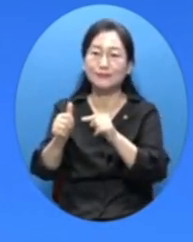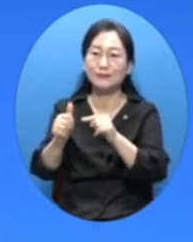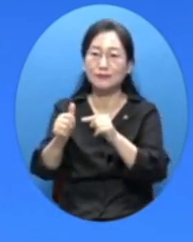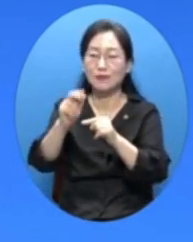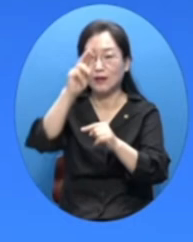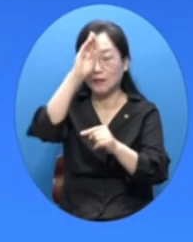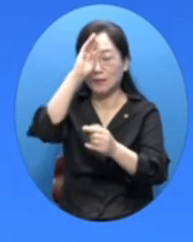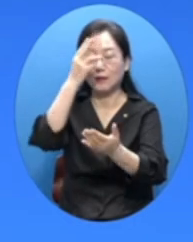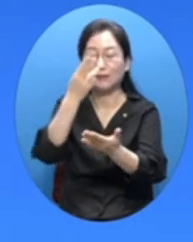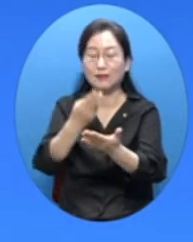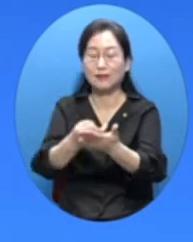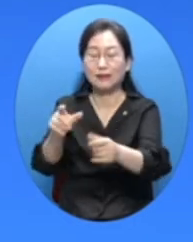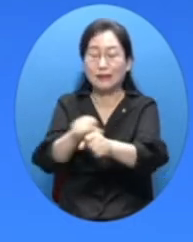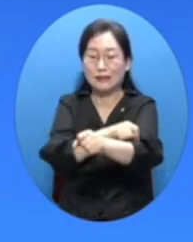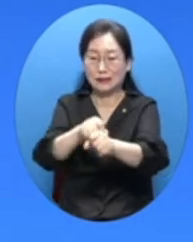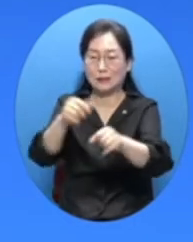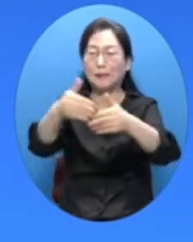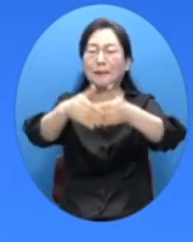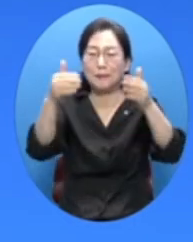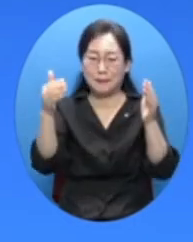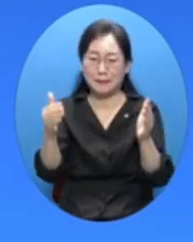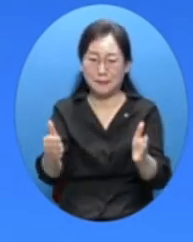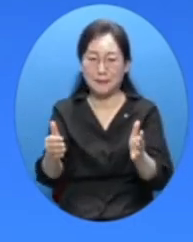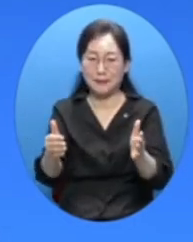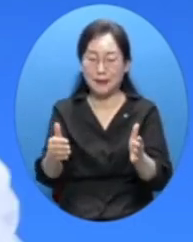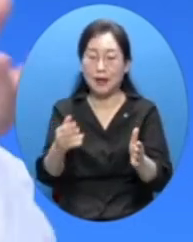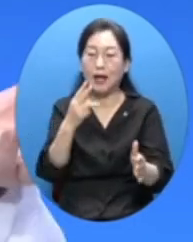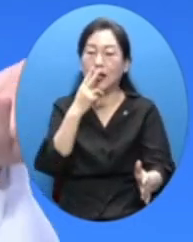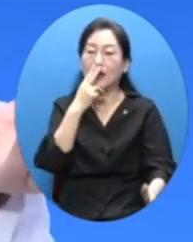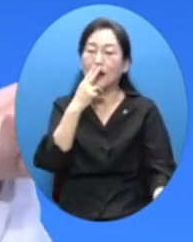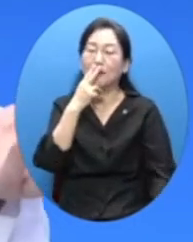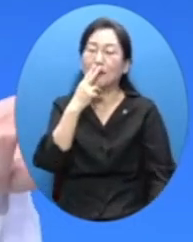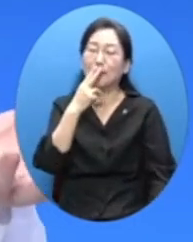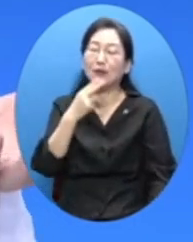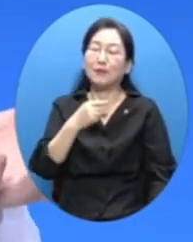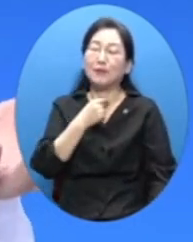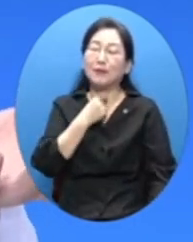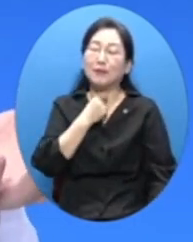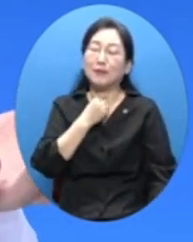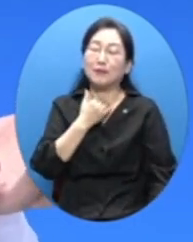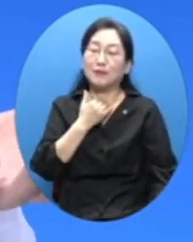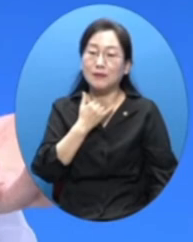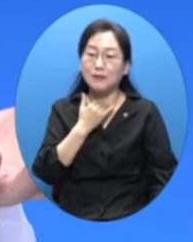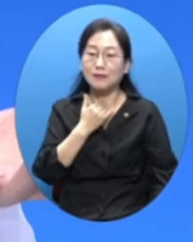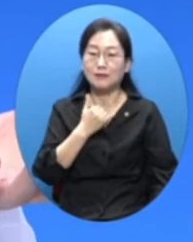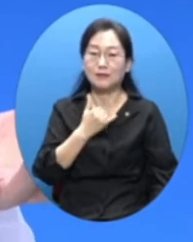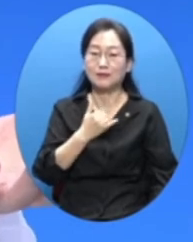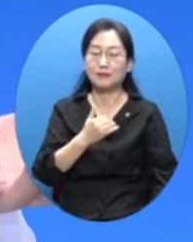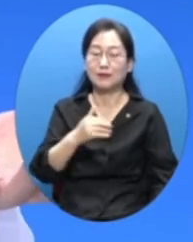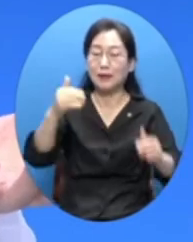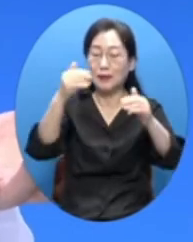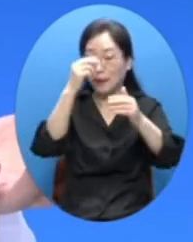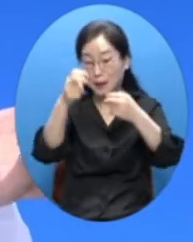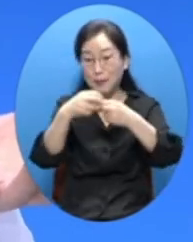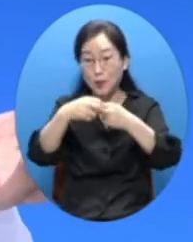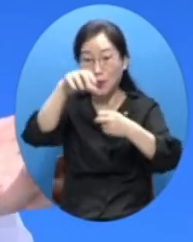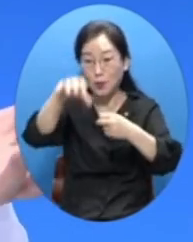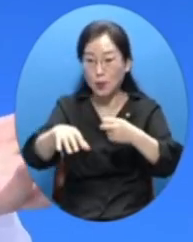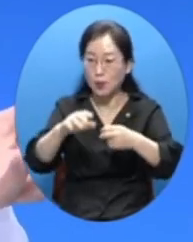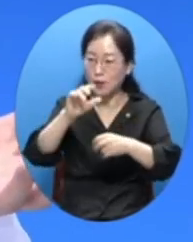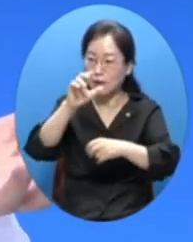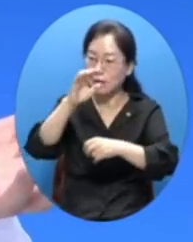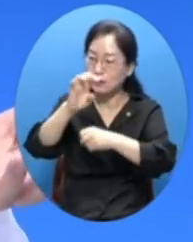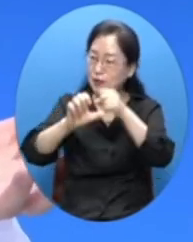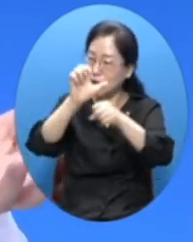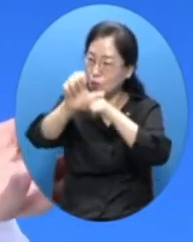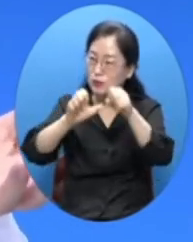병실에서 죽어가면서 특실했어가지고 담배를 먹고 나가고 담배를 그 병원에서 한 4, 50년 전이니까